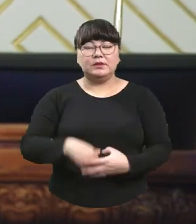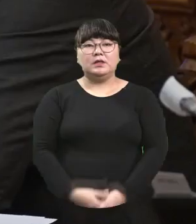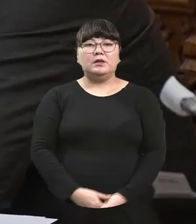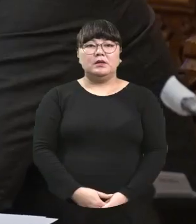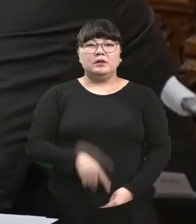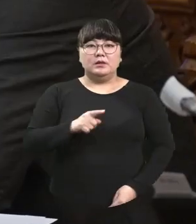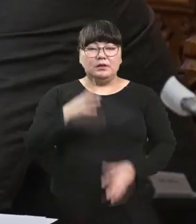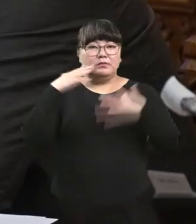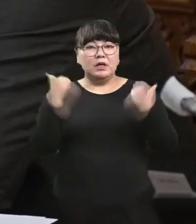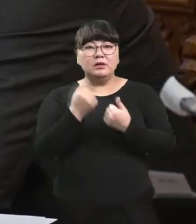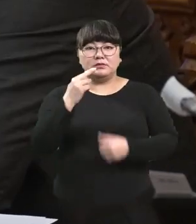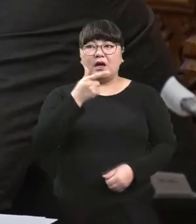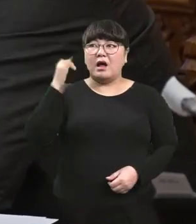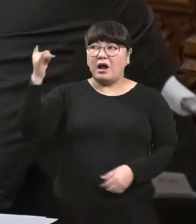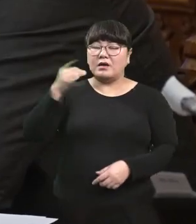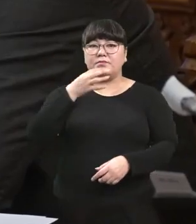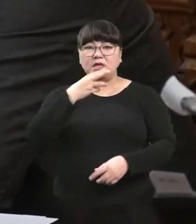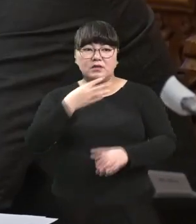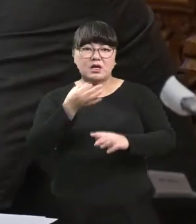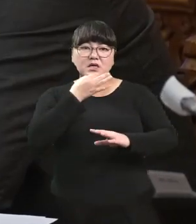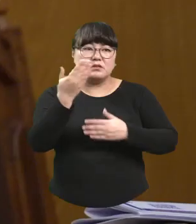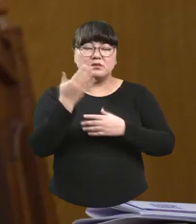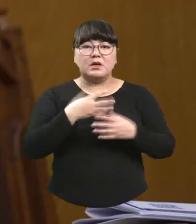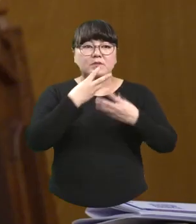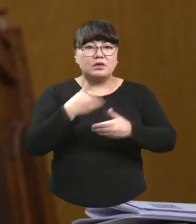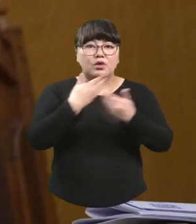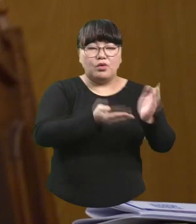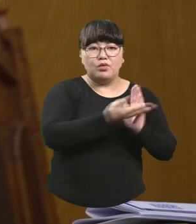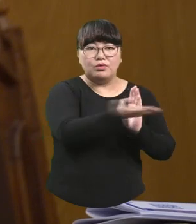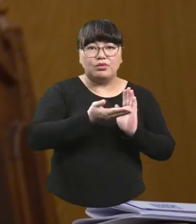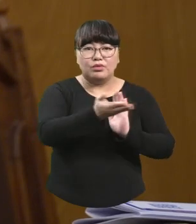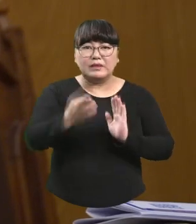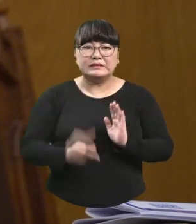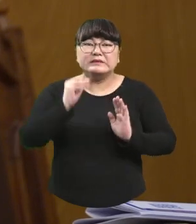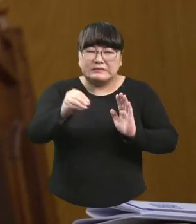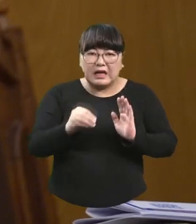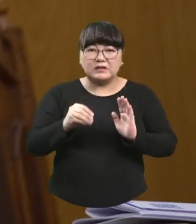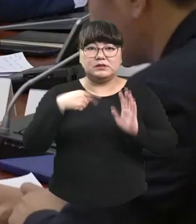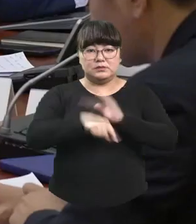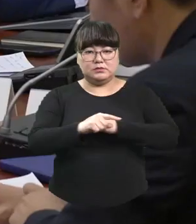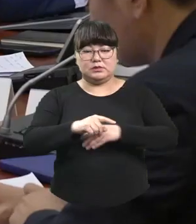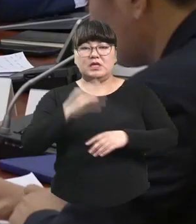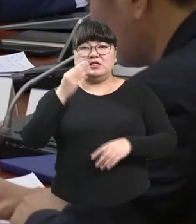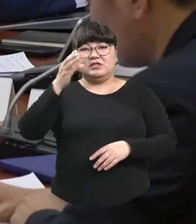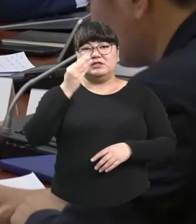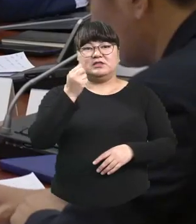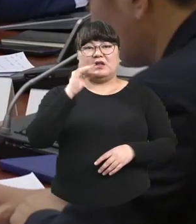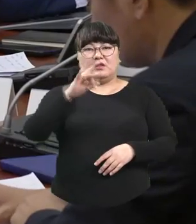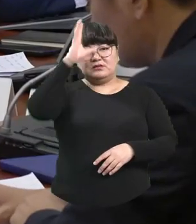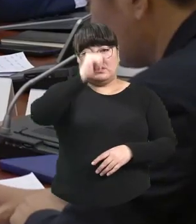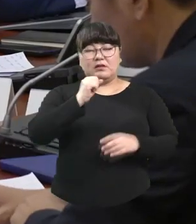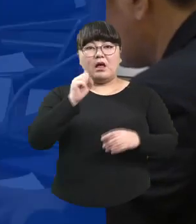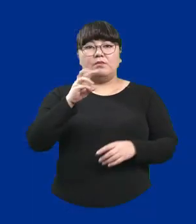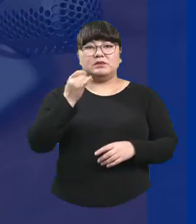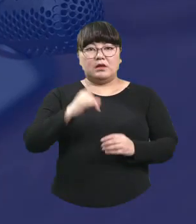болно. Үүнээс гадна малчтад цагаарын урдсан сэргийлэх мэдээг дамжуулах хүлэн авах нэгдсэн тогтолцоог бий болгох үүргийг шадар сайд амар